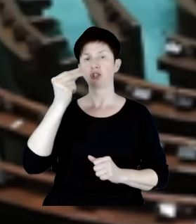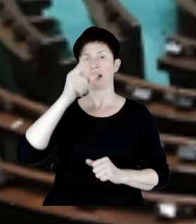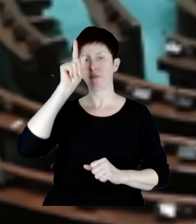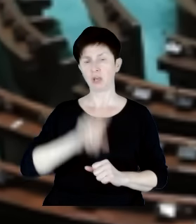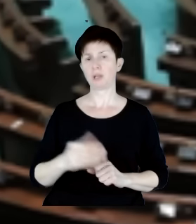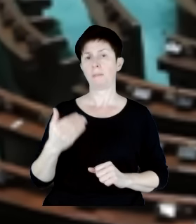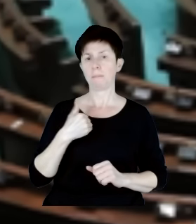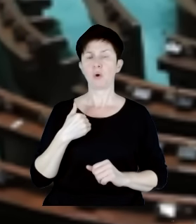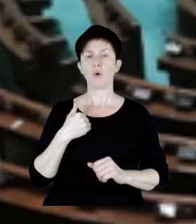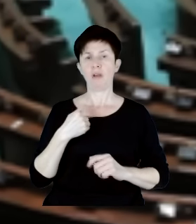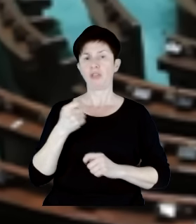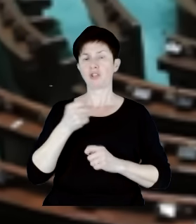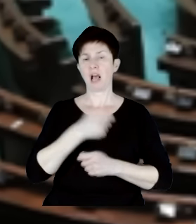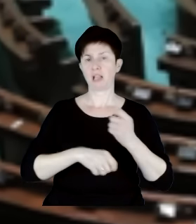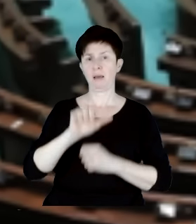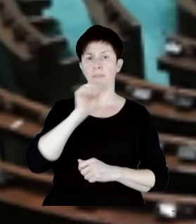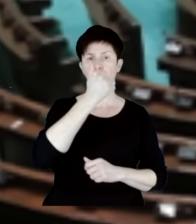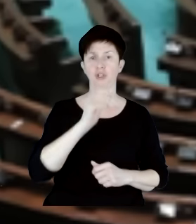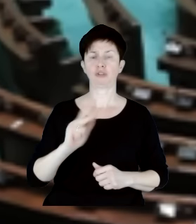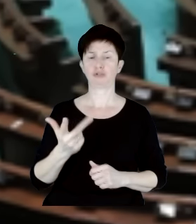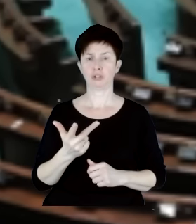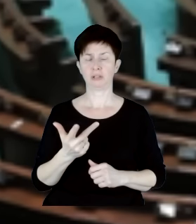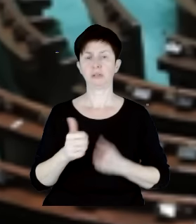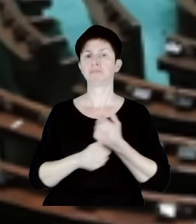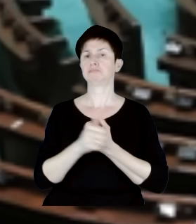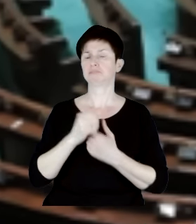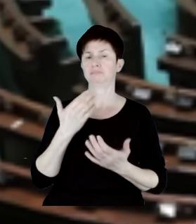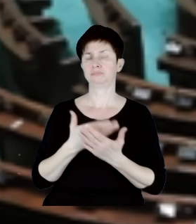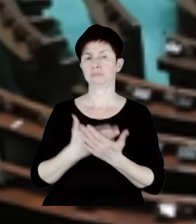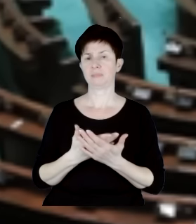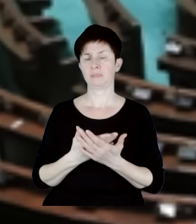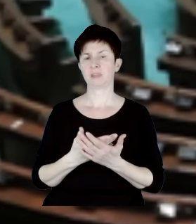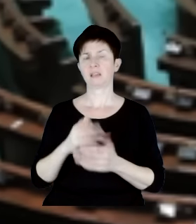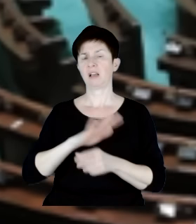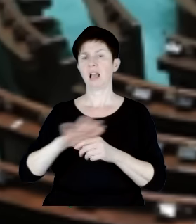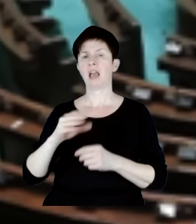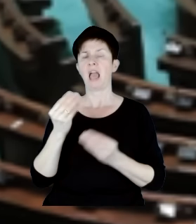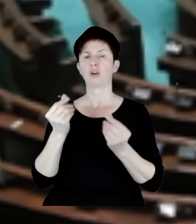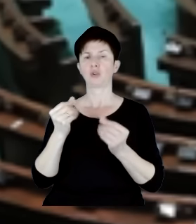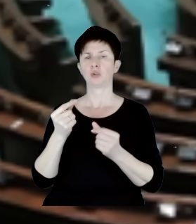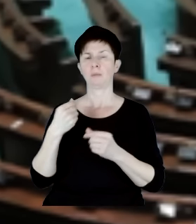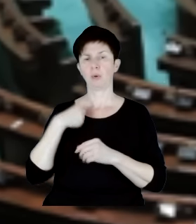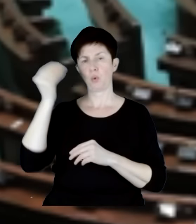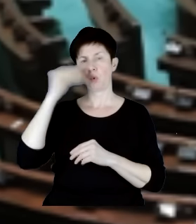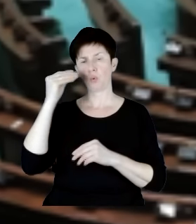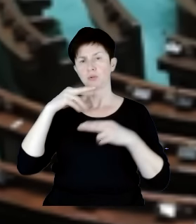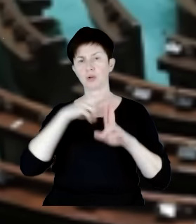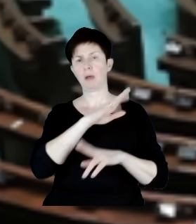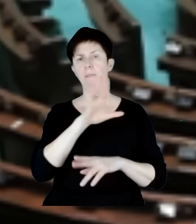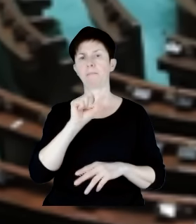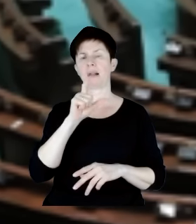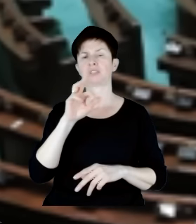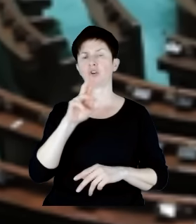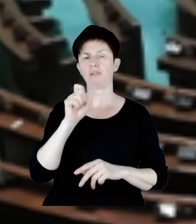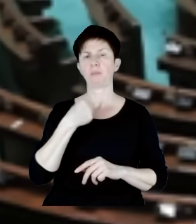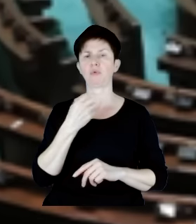handlowymi. Pierwsza i trzecia. Uzasadnia to wybitny ekonomista i finansista, uczeń profesora Balcerowicza, były szef Nowoczesnej, czyli